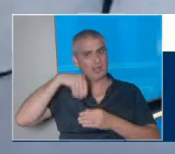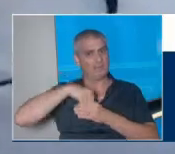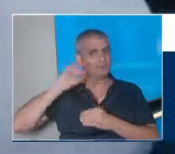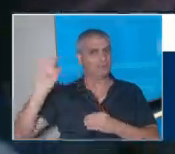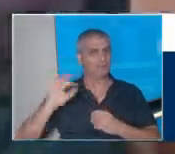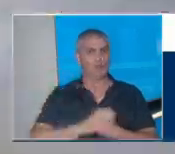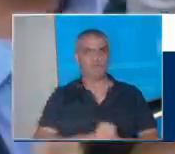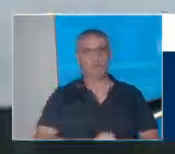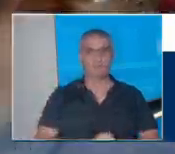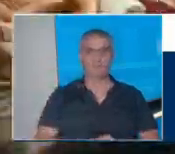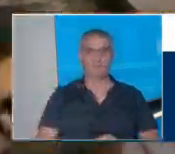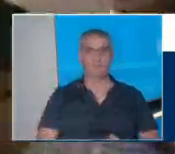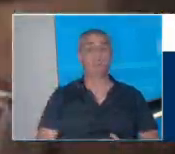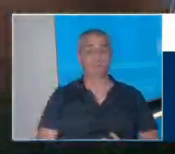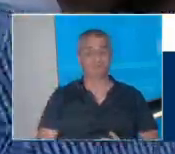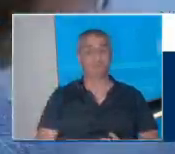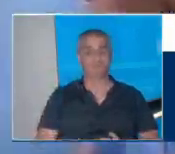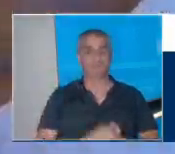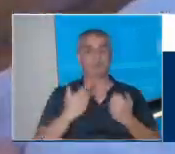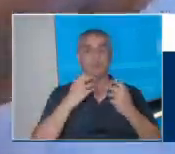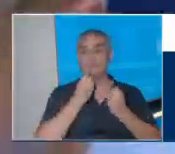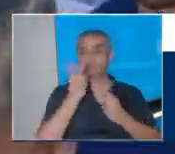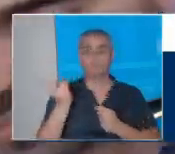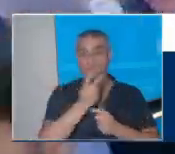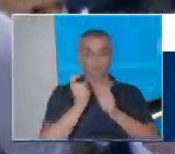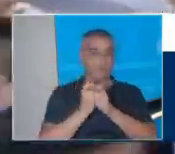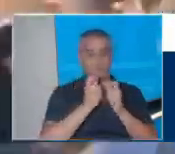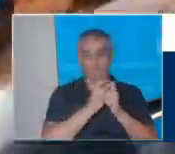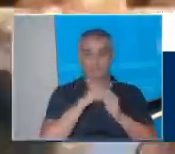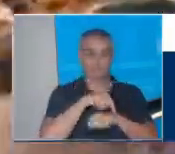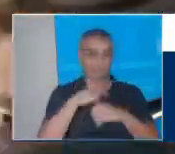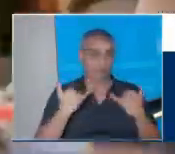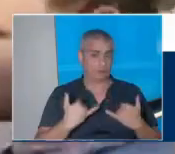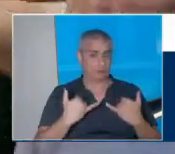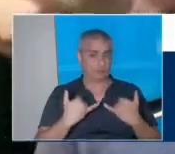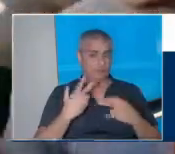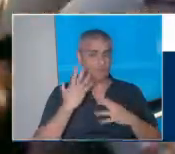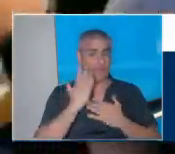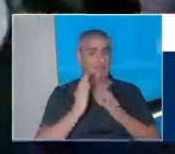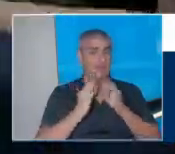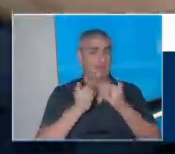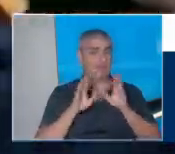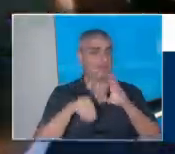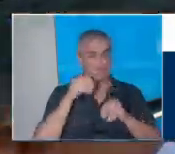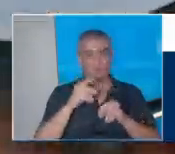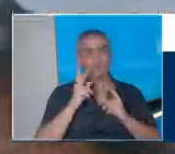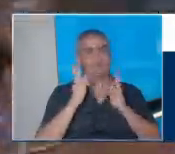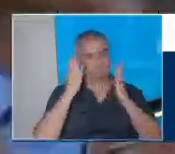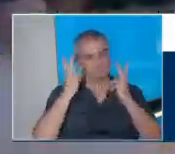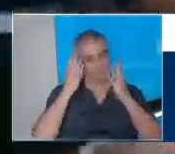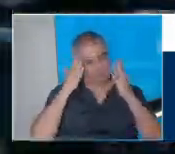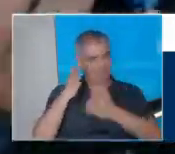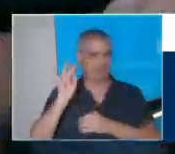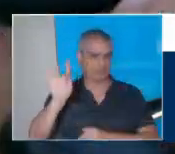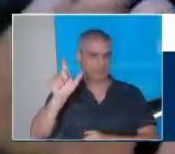המצביעים? המון, רוב המסרים של שתי המפלגות בשעות שנותרו עד לפתיחת הקלפיות מתפקדים באיתמר בן